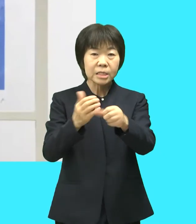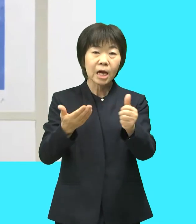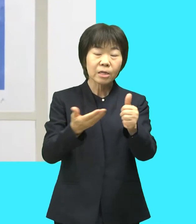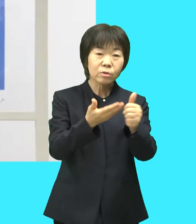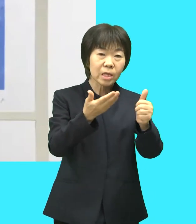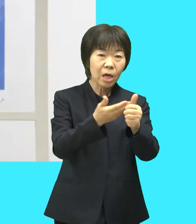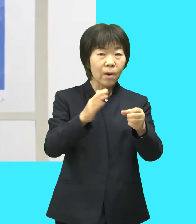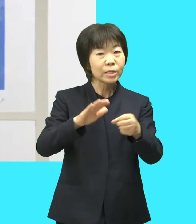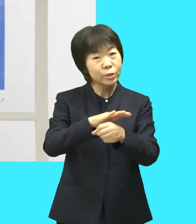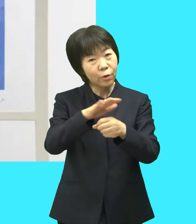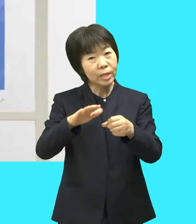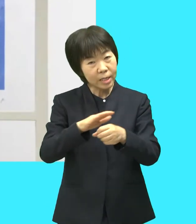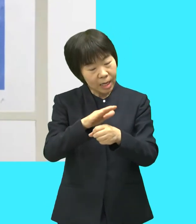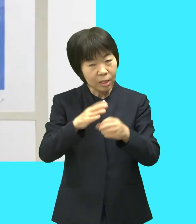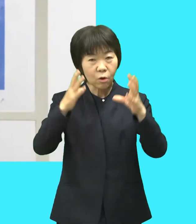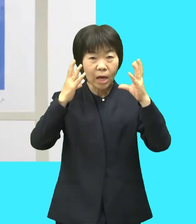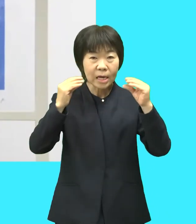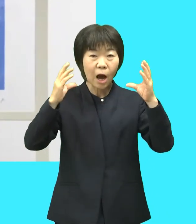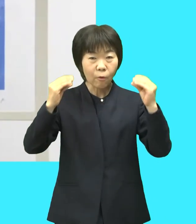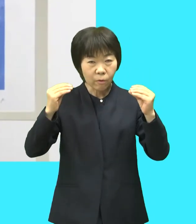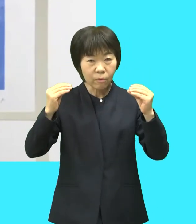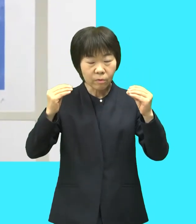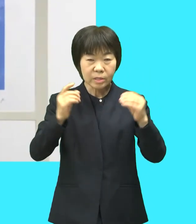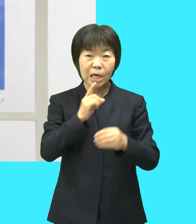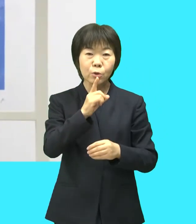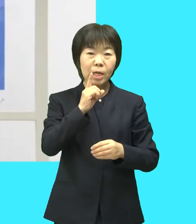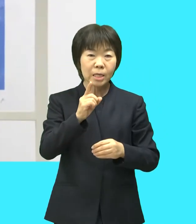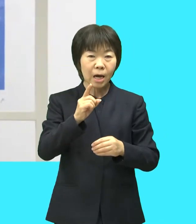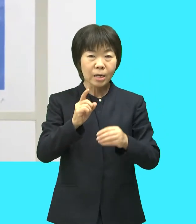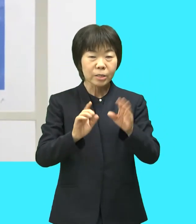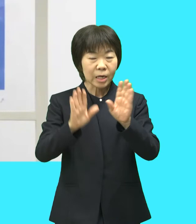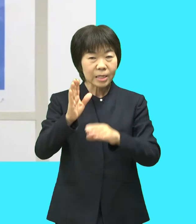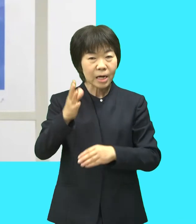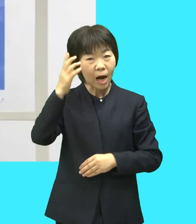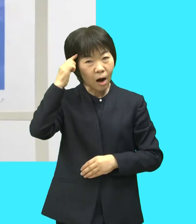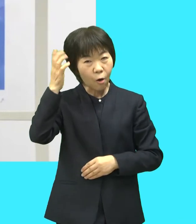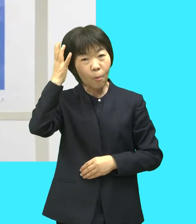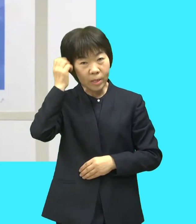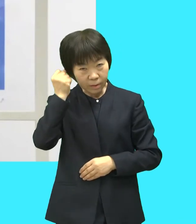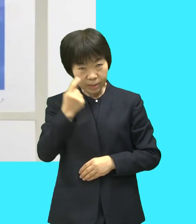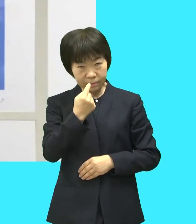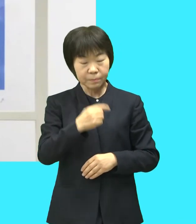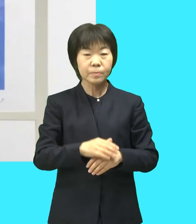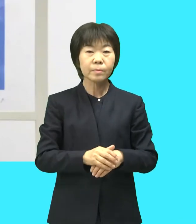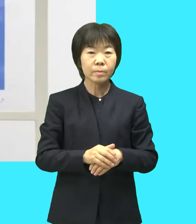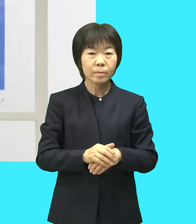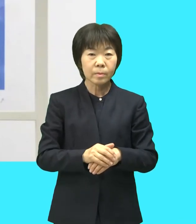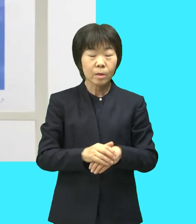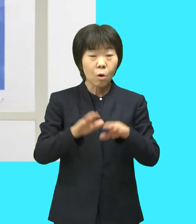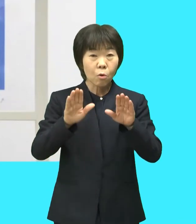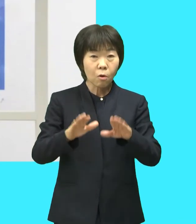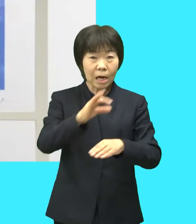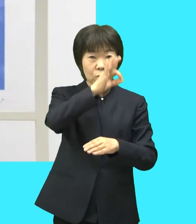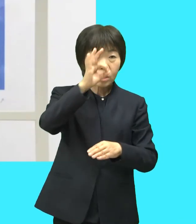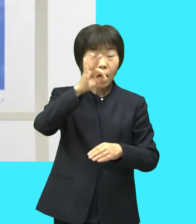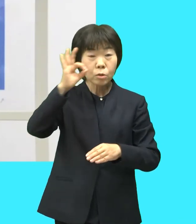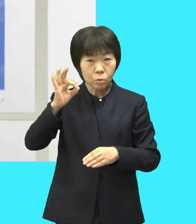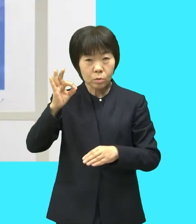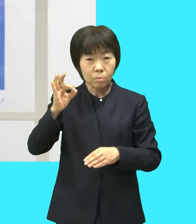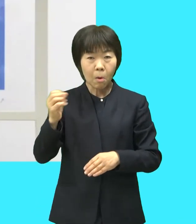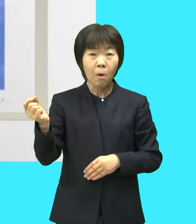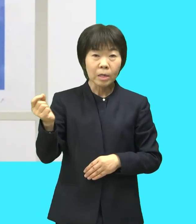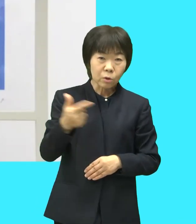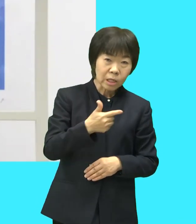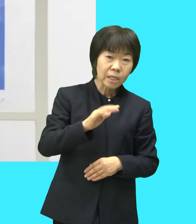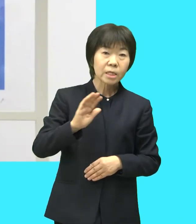のは重要だねと笑顔で話しておられた姿が印象的でありました。やはり今回の視察まだ駆け